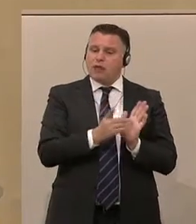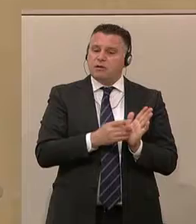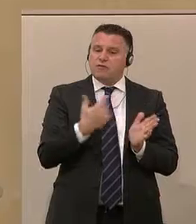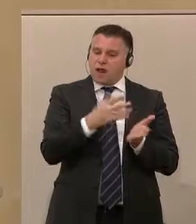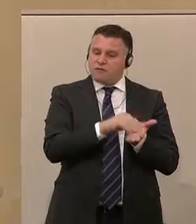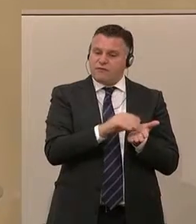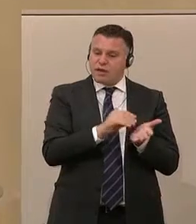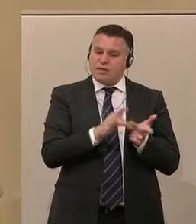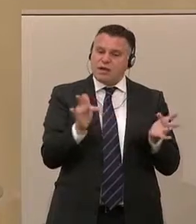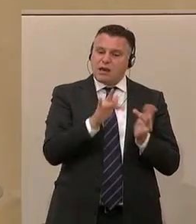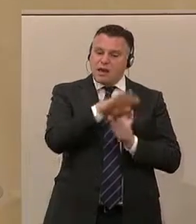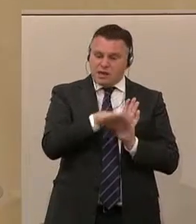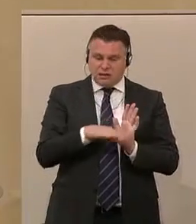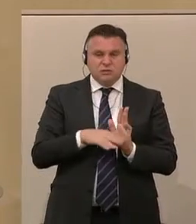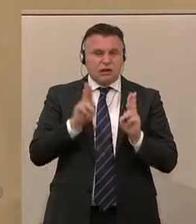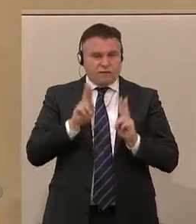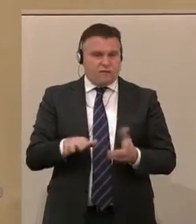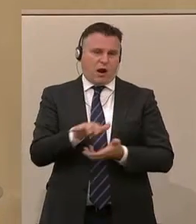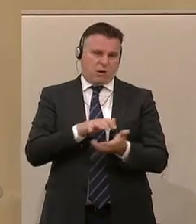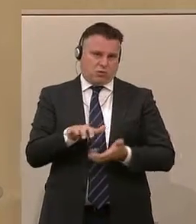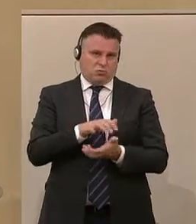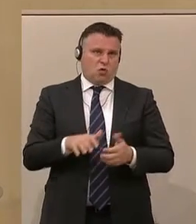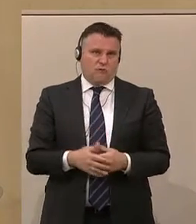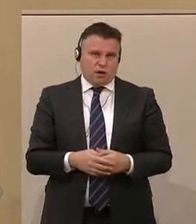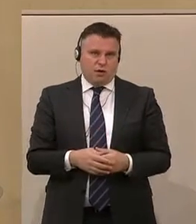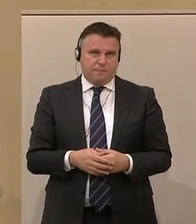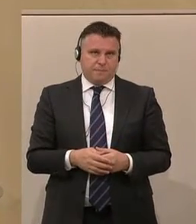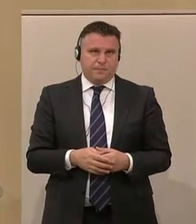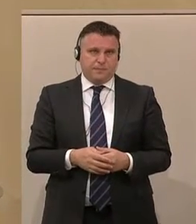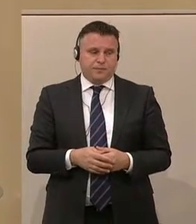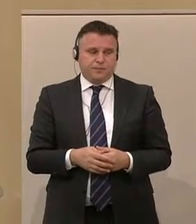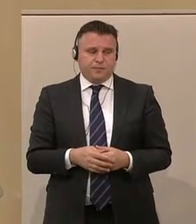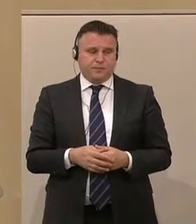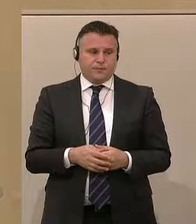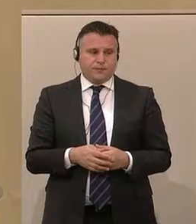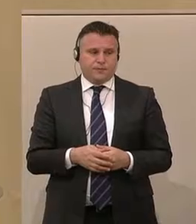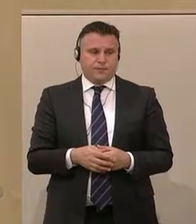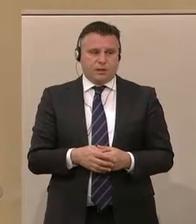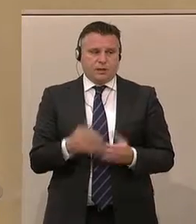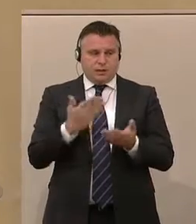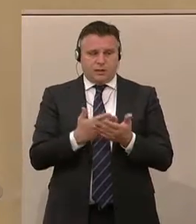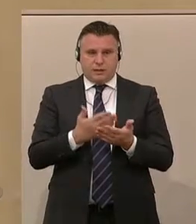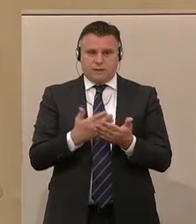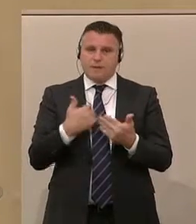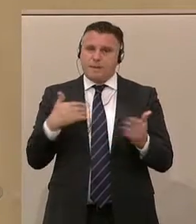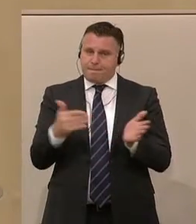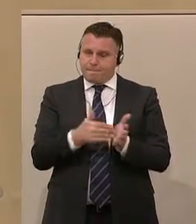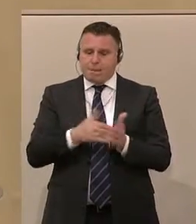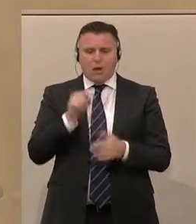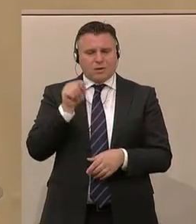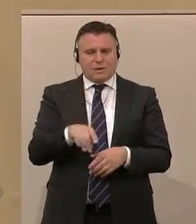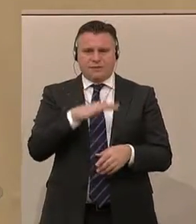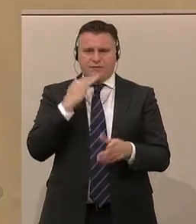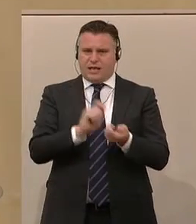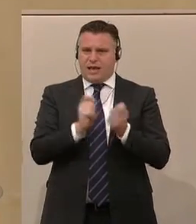so verwendet. Auch das wäre eine Katastrophe. wir sind der Meinung, dass es hier substanzielle Änderungen